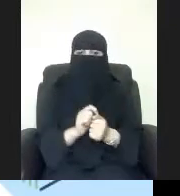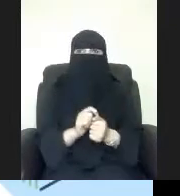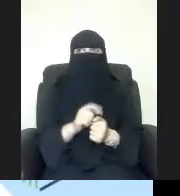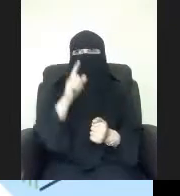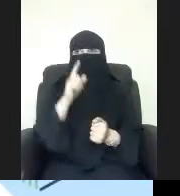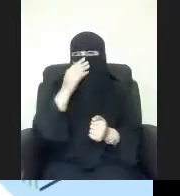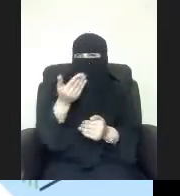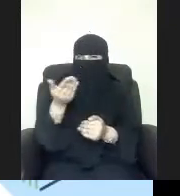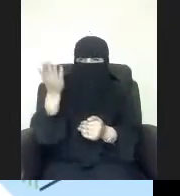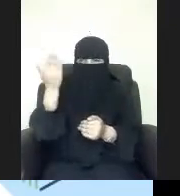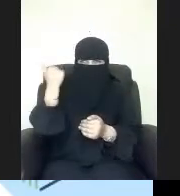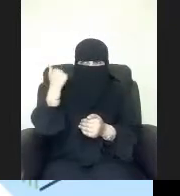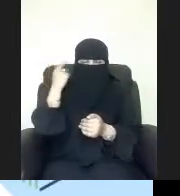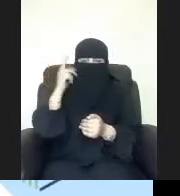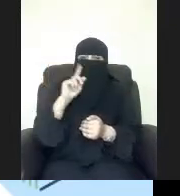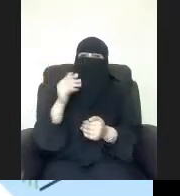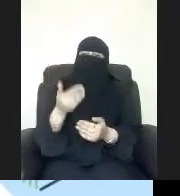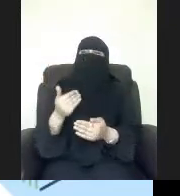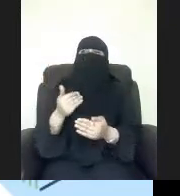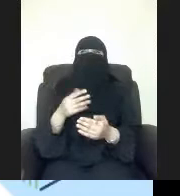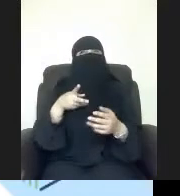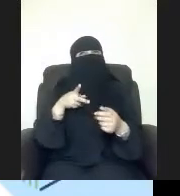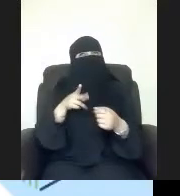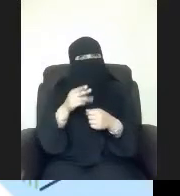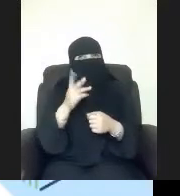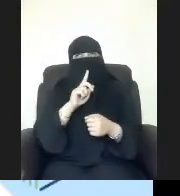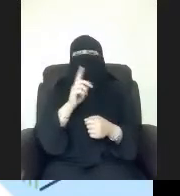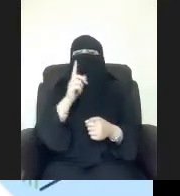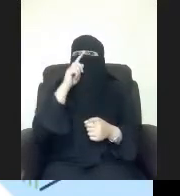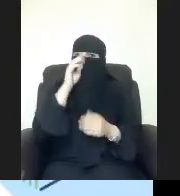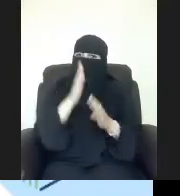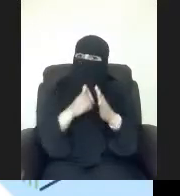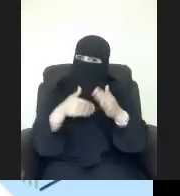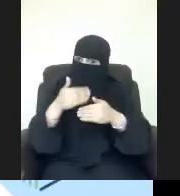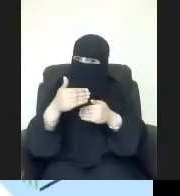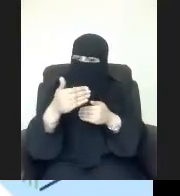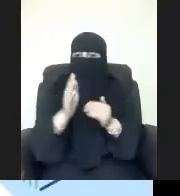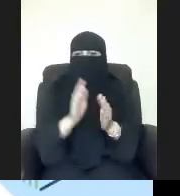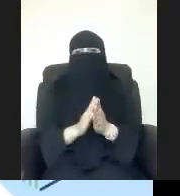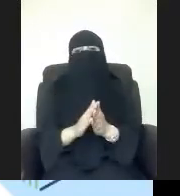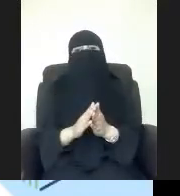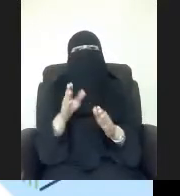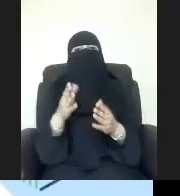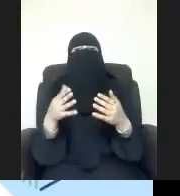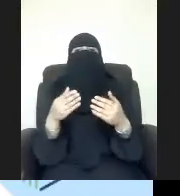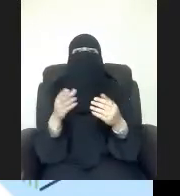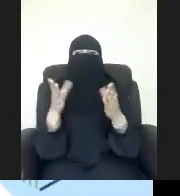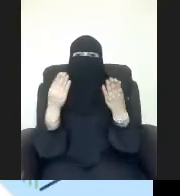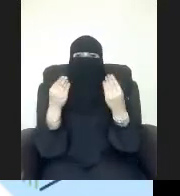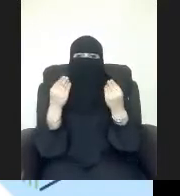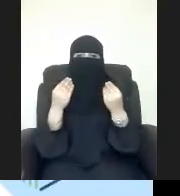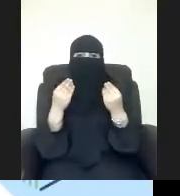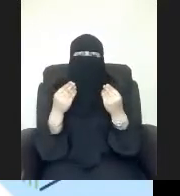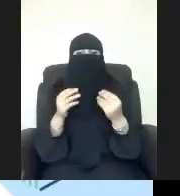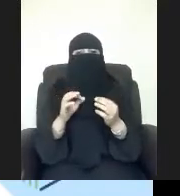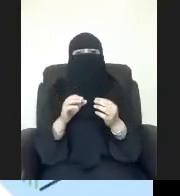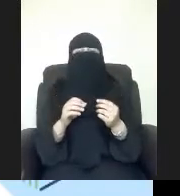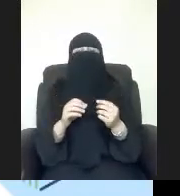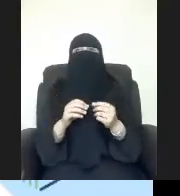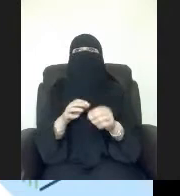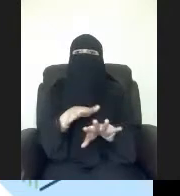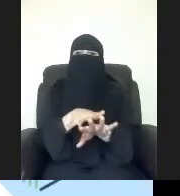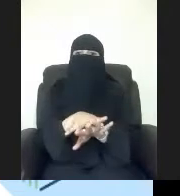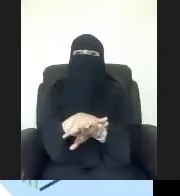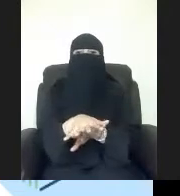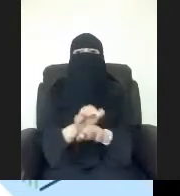قبل الجائحة فلقد فقدنا كل شيء. ختاما ولا أريد أن أطيل، هي إضاءات بسيطة ذكرتها حتى